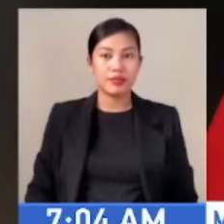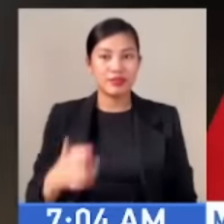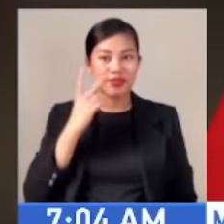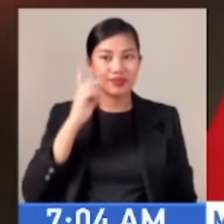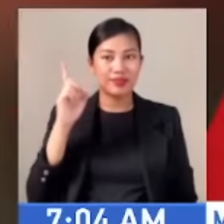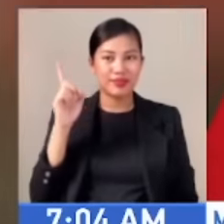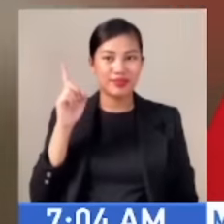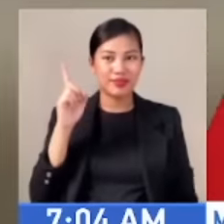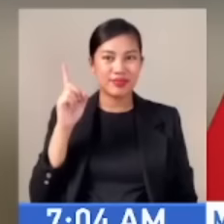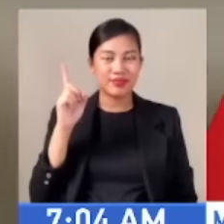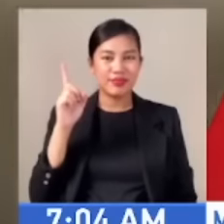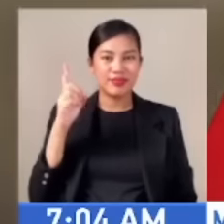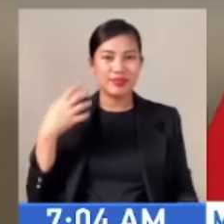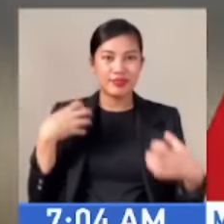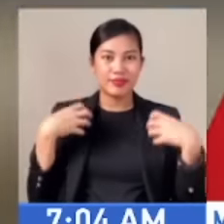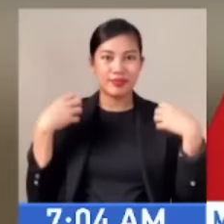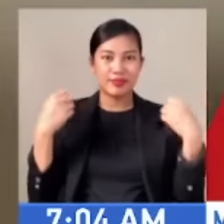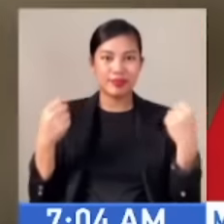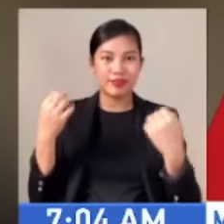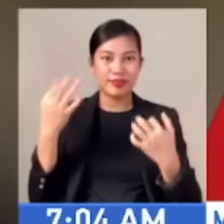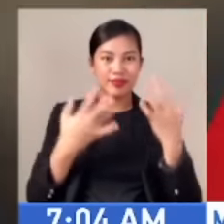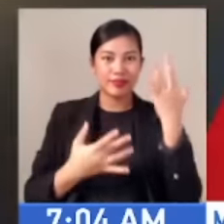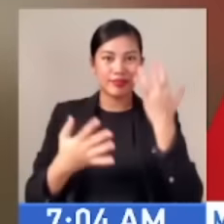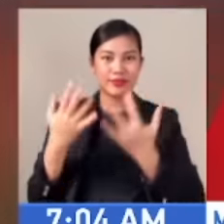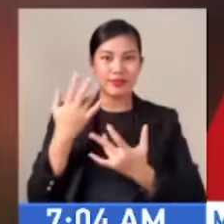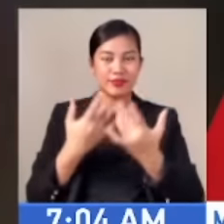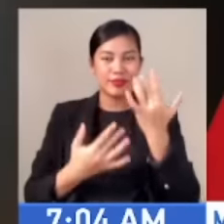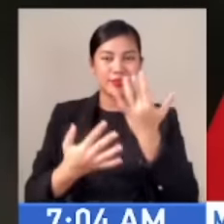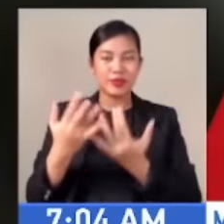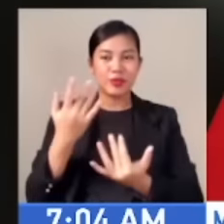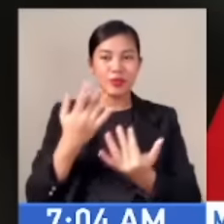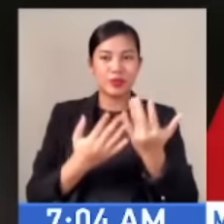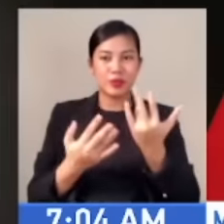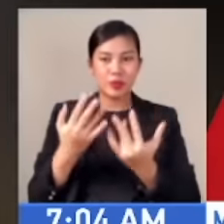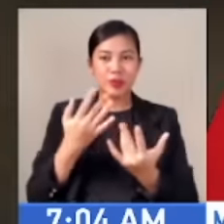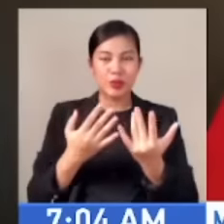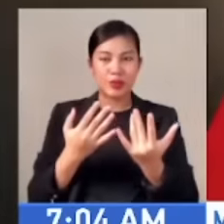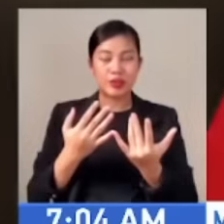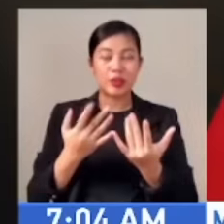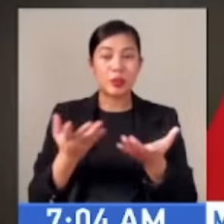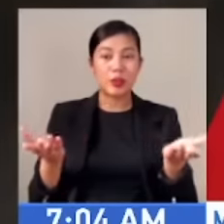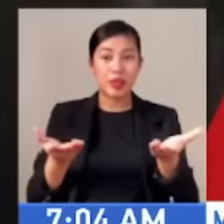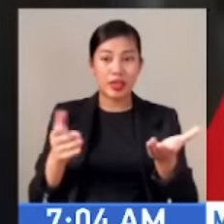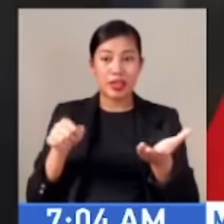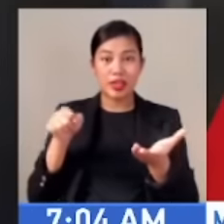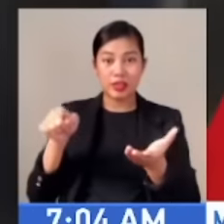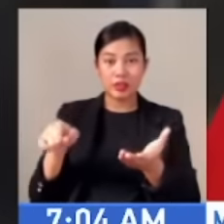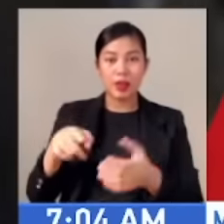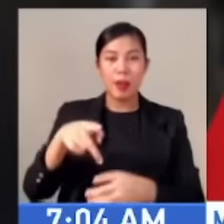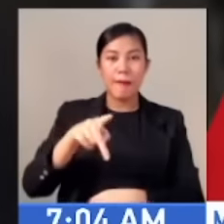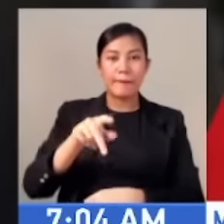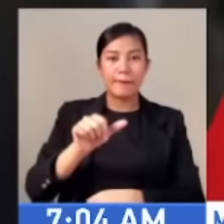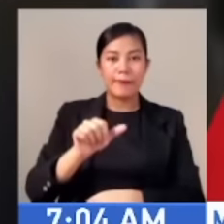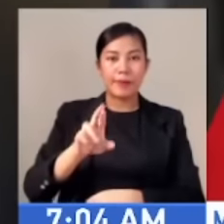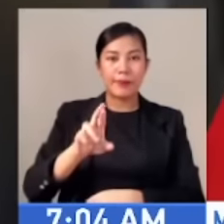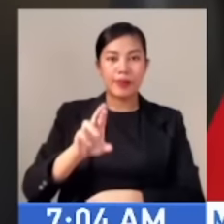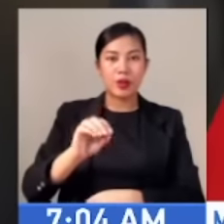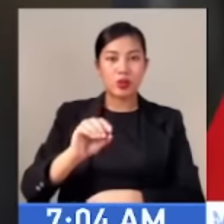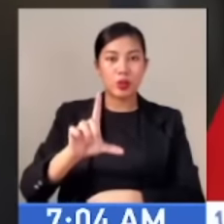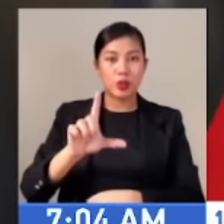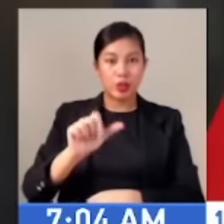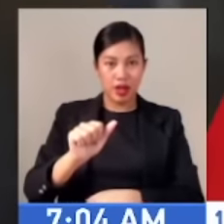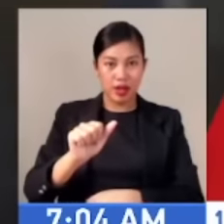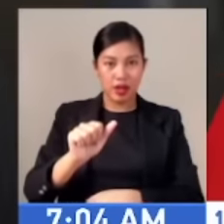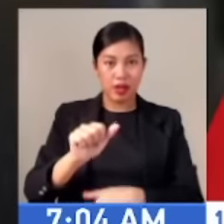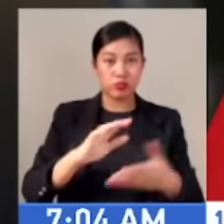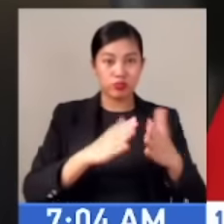Malayo pa lang, kita na ang makapal na usok na nagmumula sa Parola Compound sa Tondo, Maynila. Indikasyon ng laki ng nagaganap na